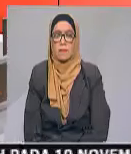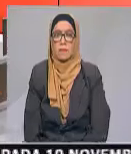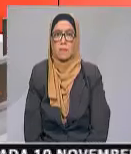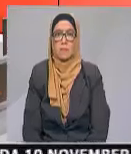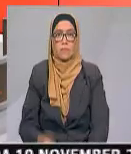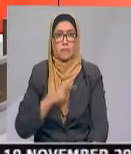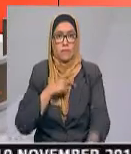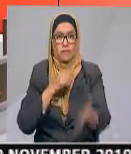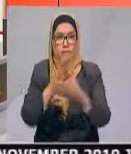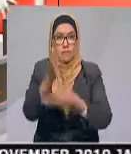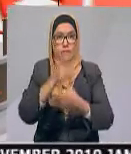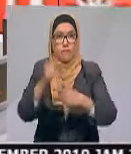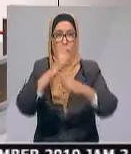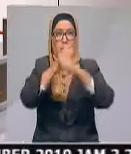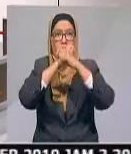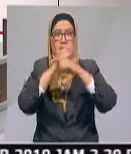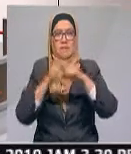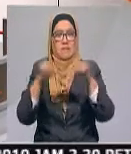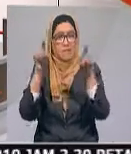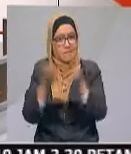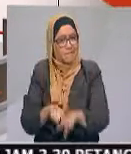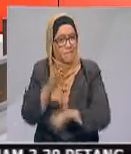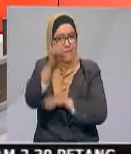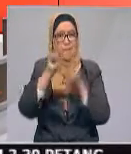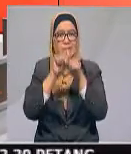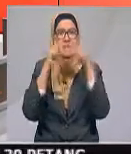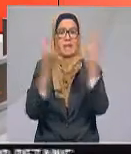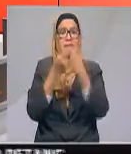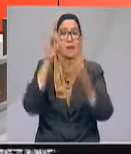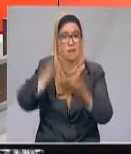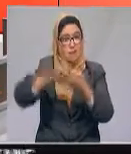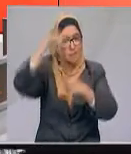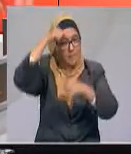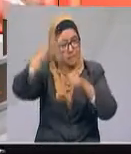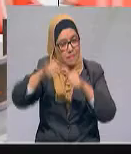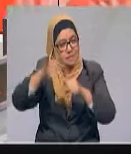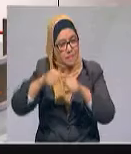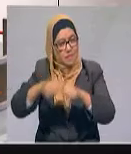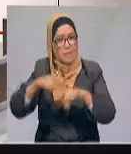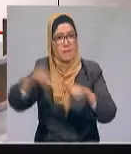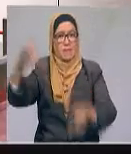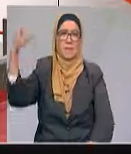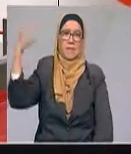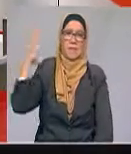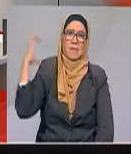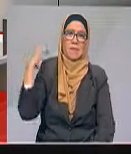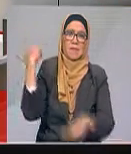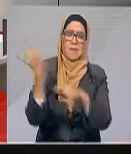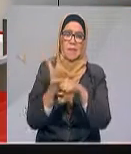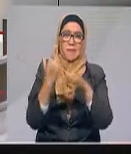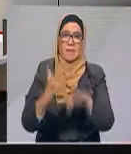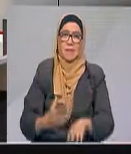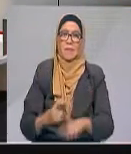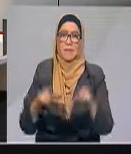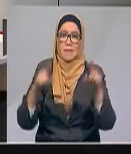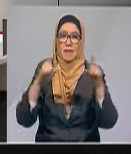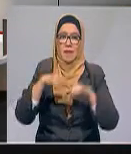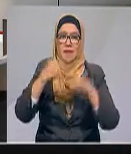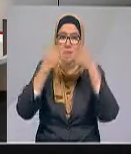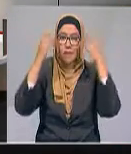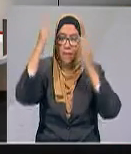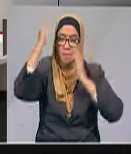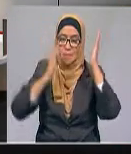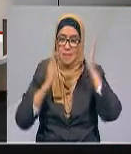Serang dan pertahan sebagai satu pasukan. Demikian pesan Ketua Jurulatih Harimau Malaya Tan Cheng Ho menjelang aksi persahabatan